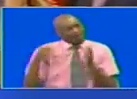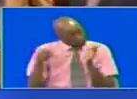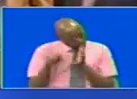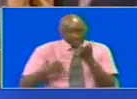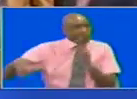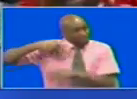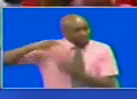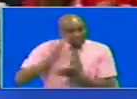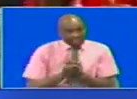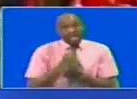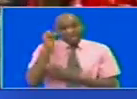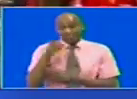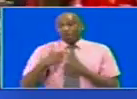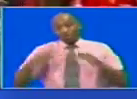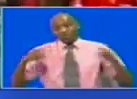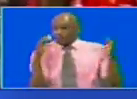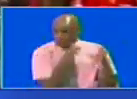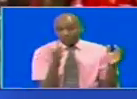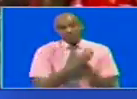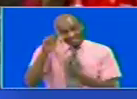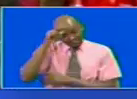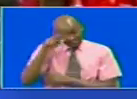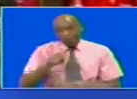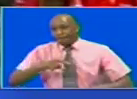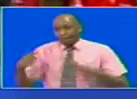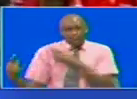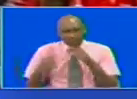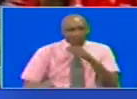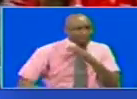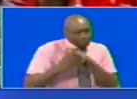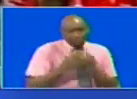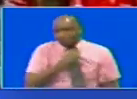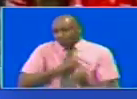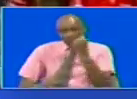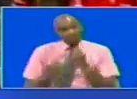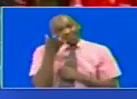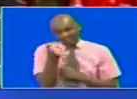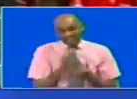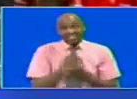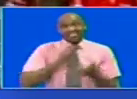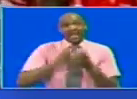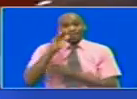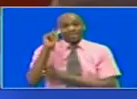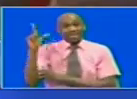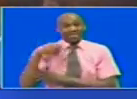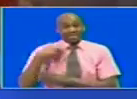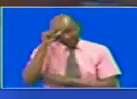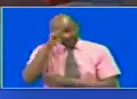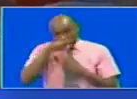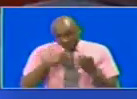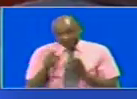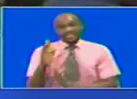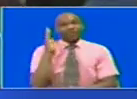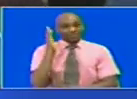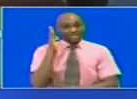vurugu. Wabunge wa upinzani na serikali walibadilishana mateke na ngumi kutokana na mswada wa serikali kuhusu